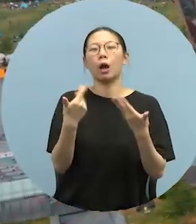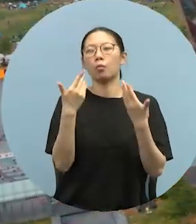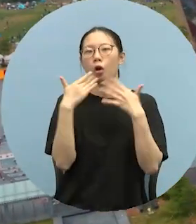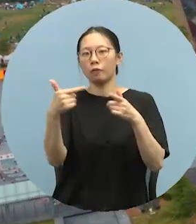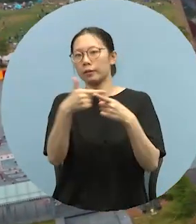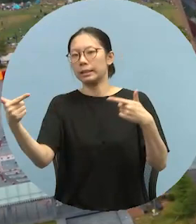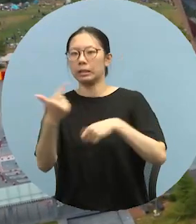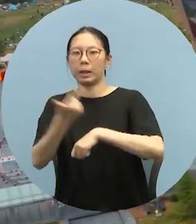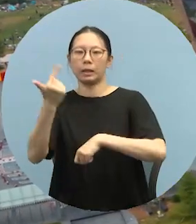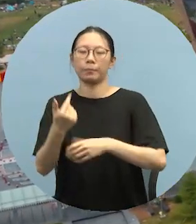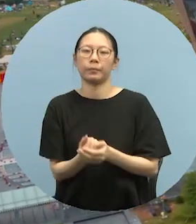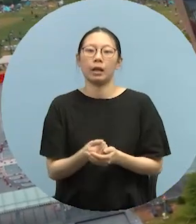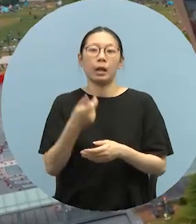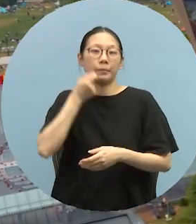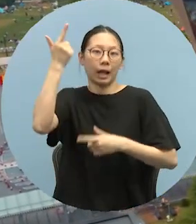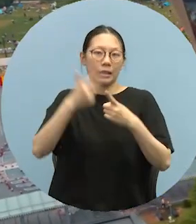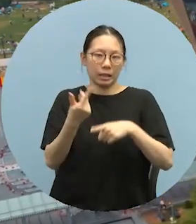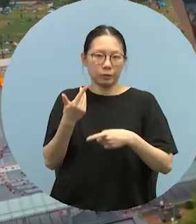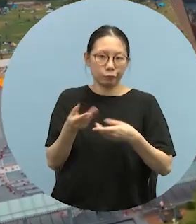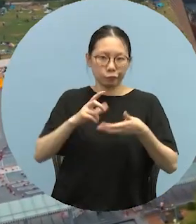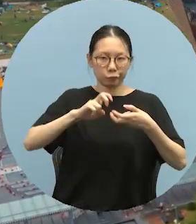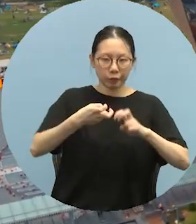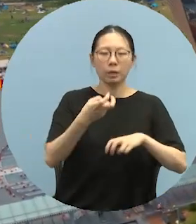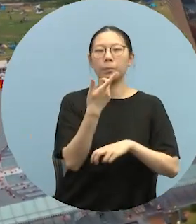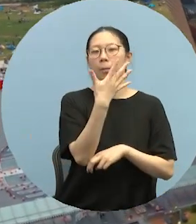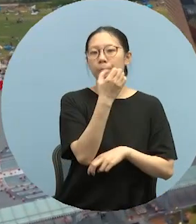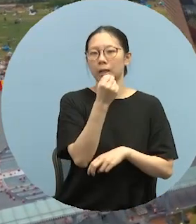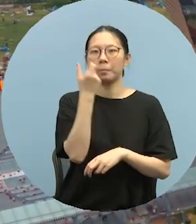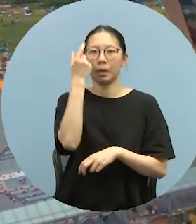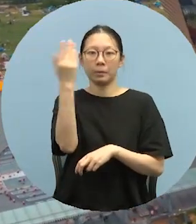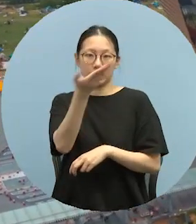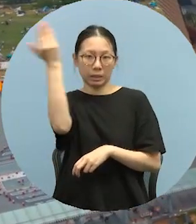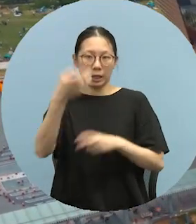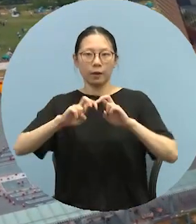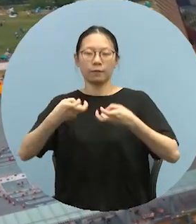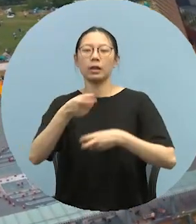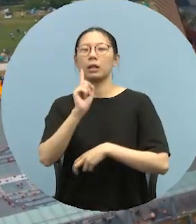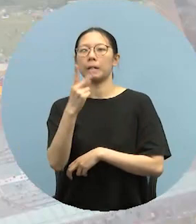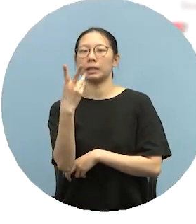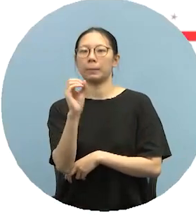成人标准门票50元，特别展览门票120元。